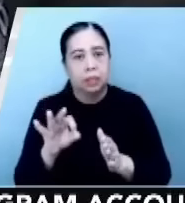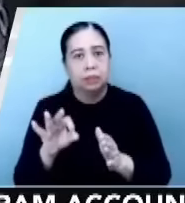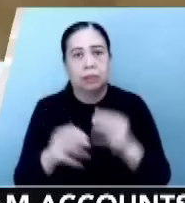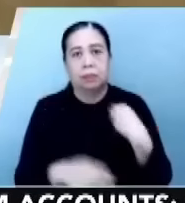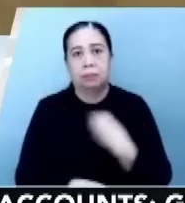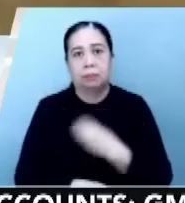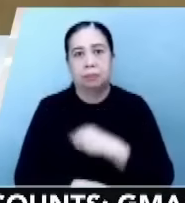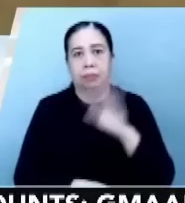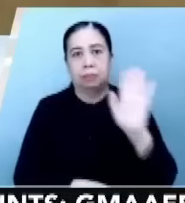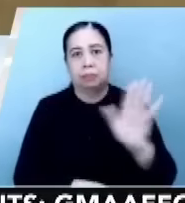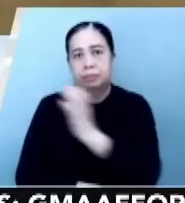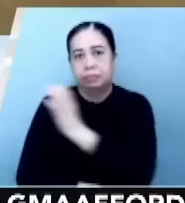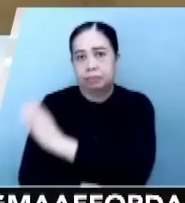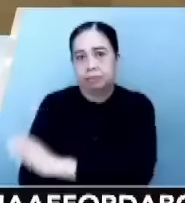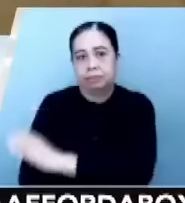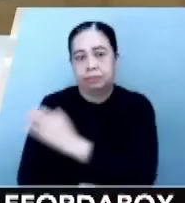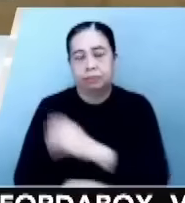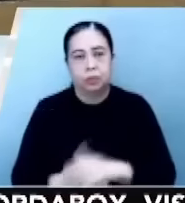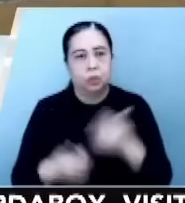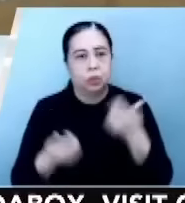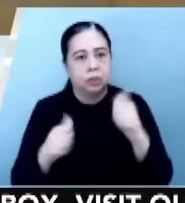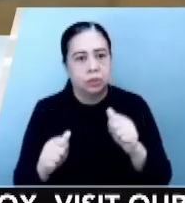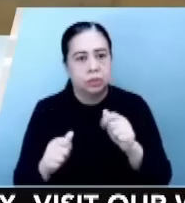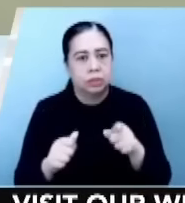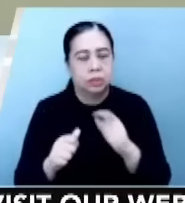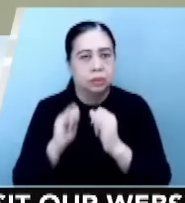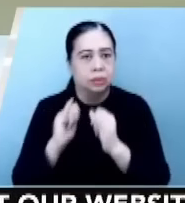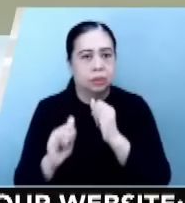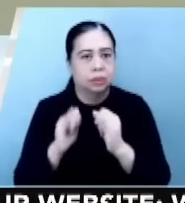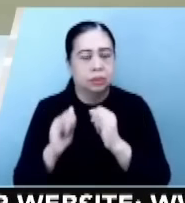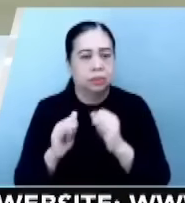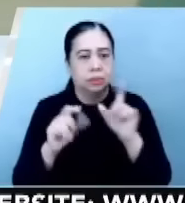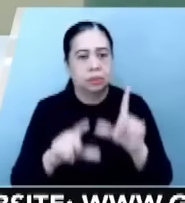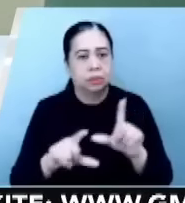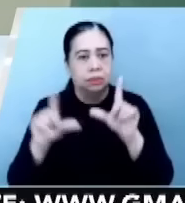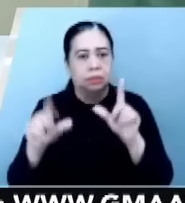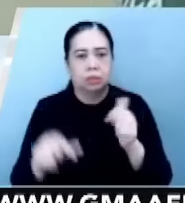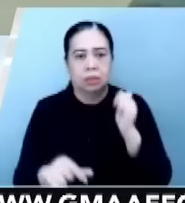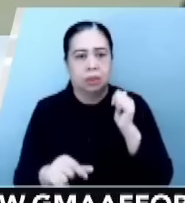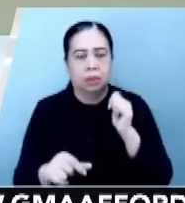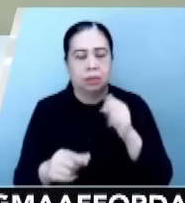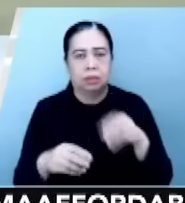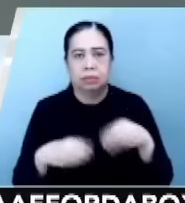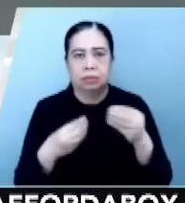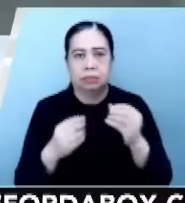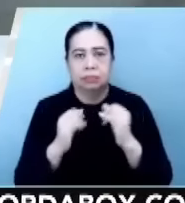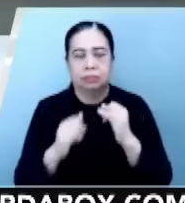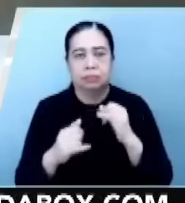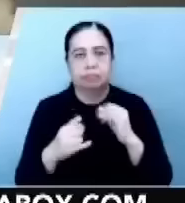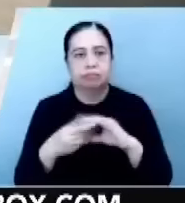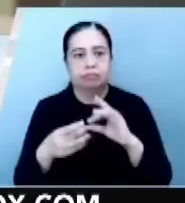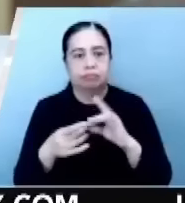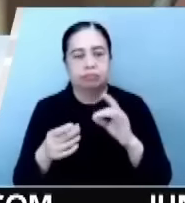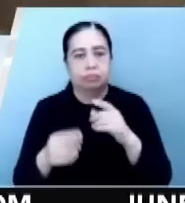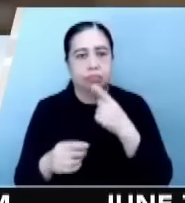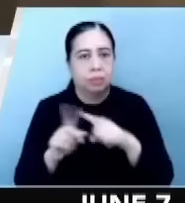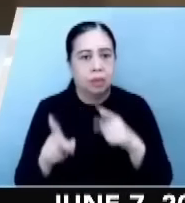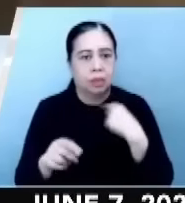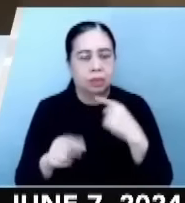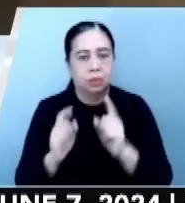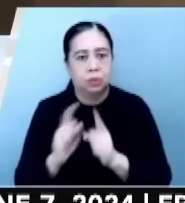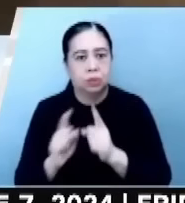clinic. Sinubukan namin kunin ang panig ng inaresong suspect, pero tumanggi siyang magbigay ng pahayag sa kamera. Pero sa aming pag-usap,